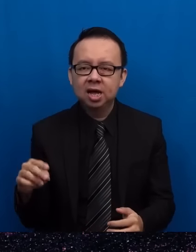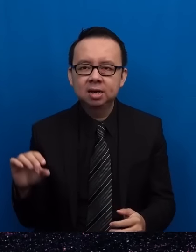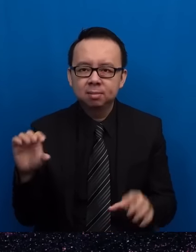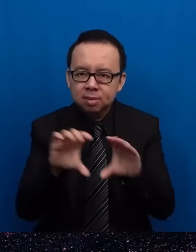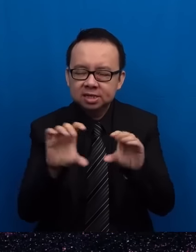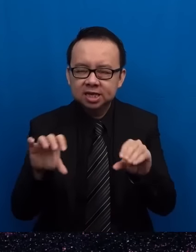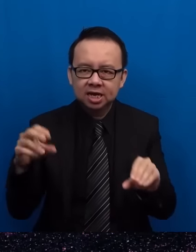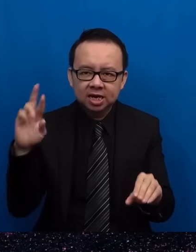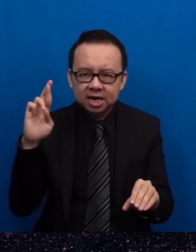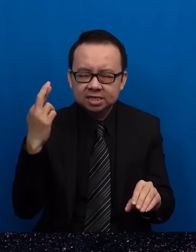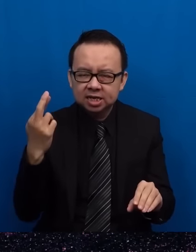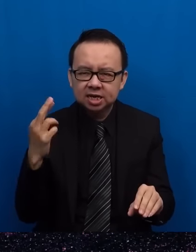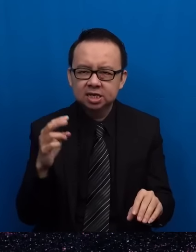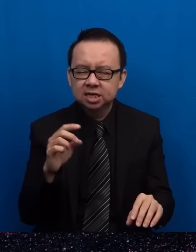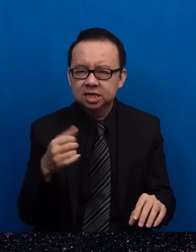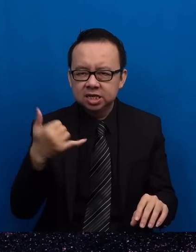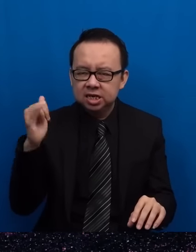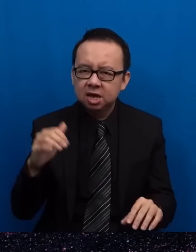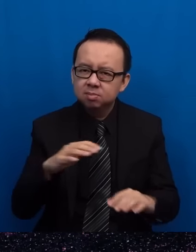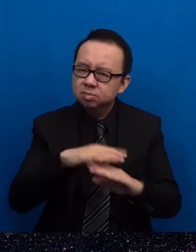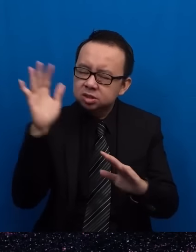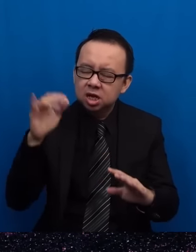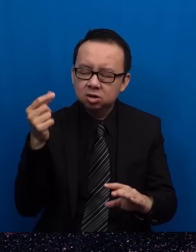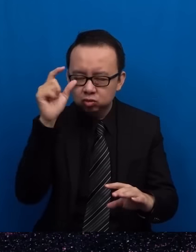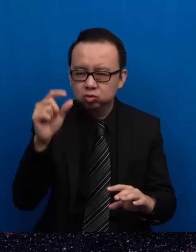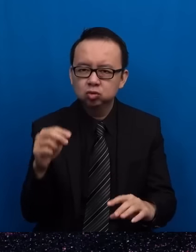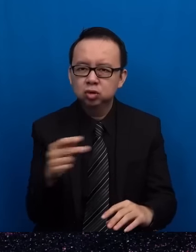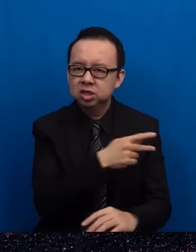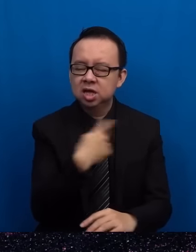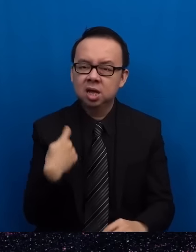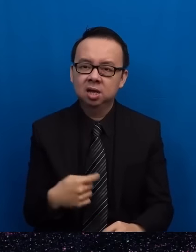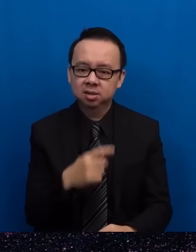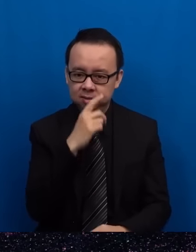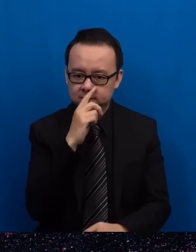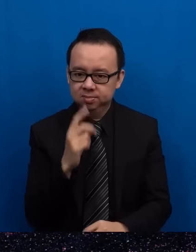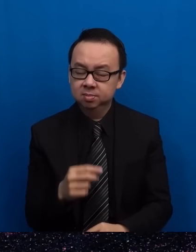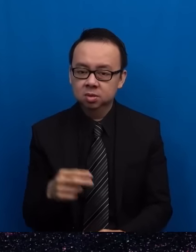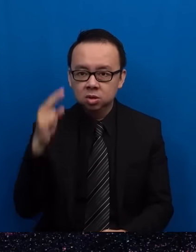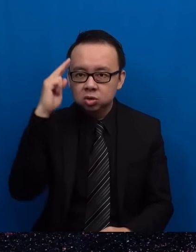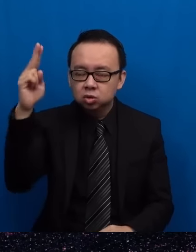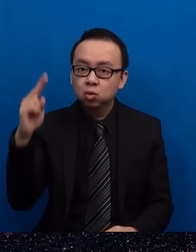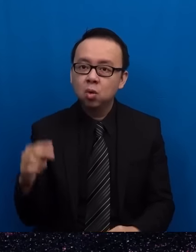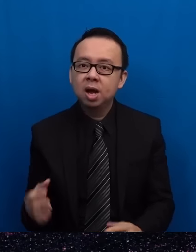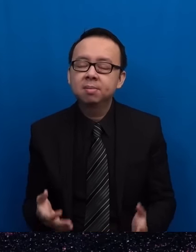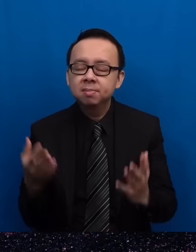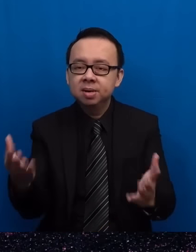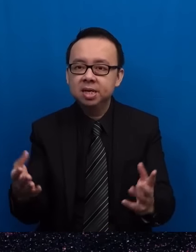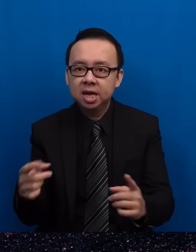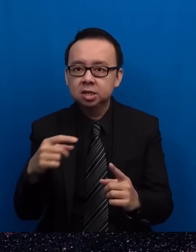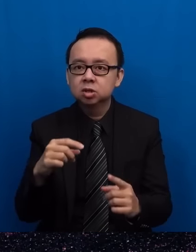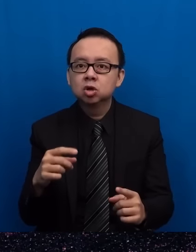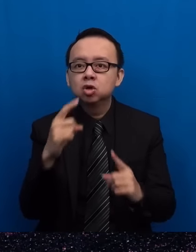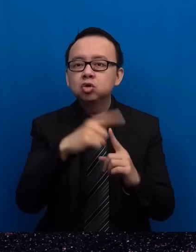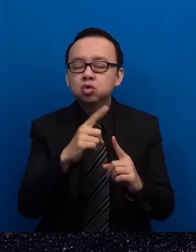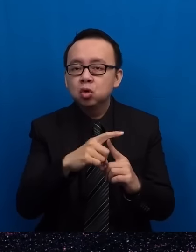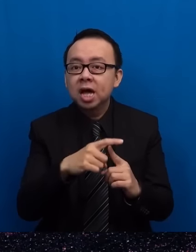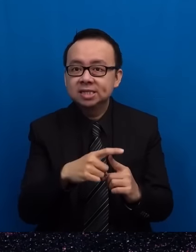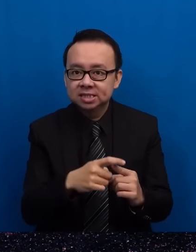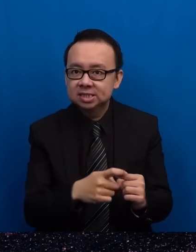Bahkan ketika kita tidur, Tuhan bermusyawarah dengan para malaikatnya. Tuhan memberikan tugas kepada masing-masing. ke